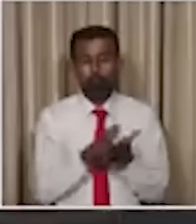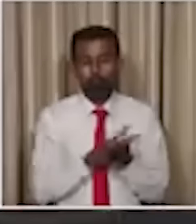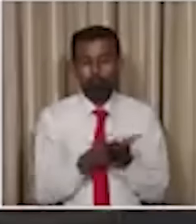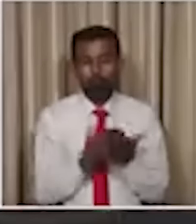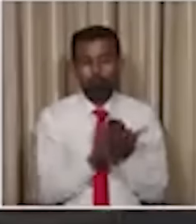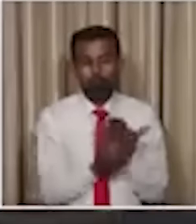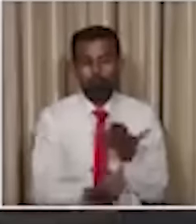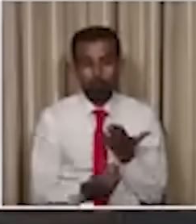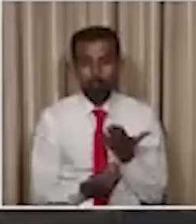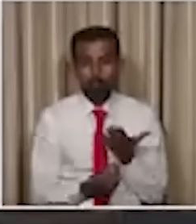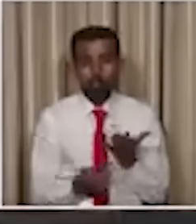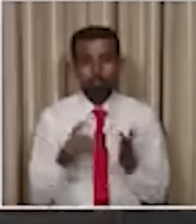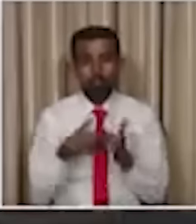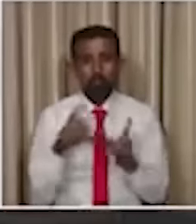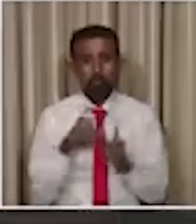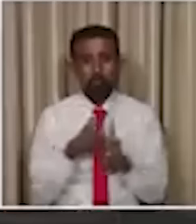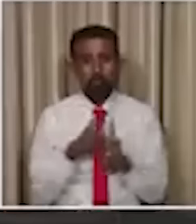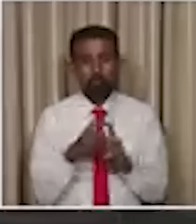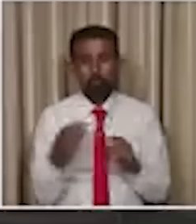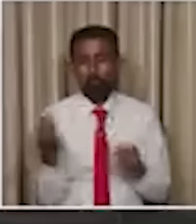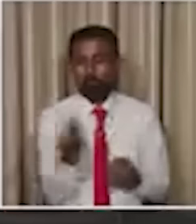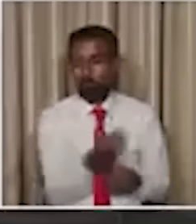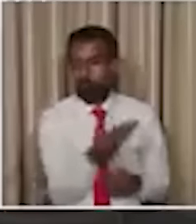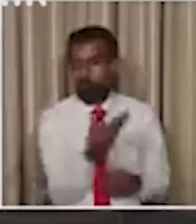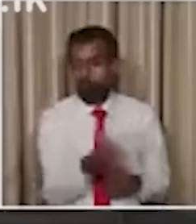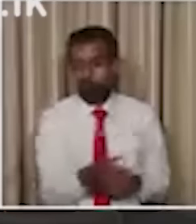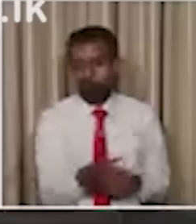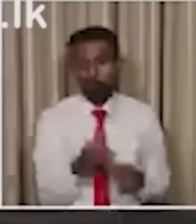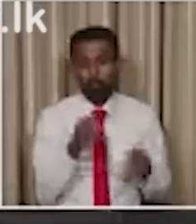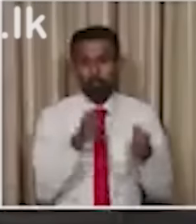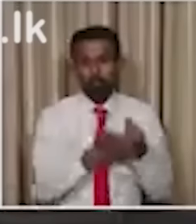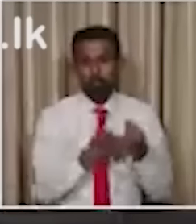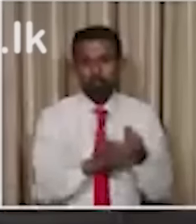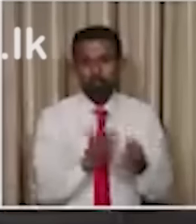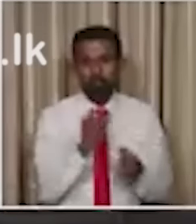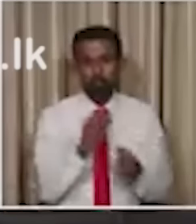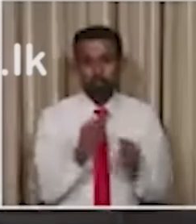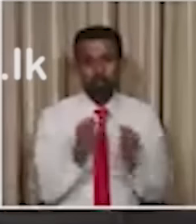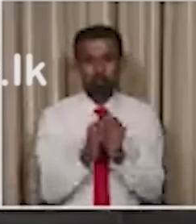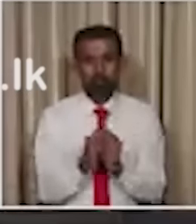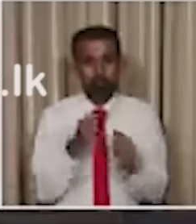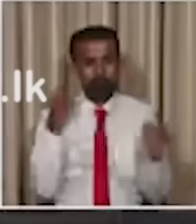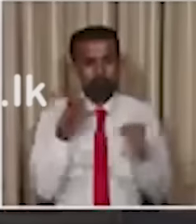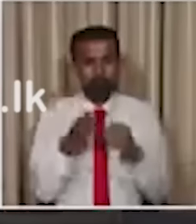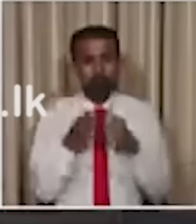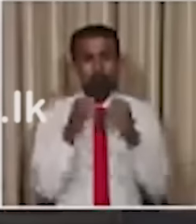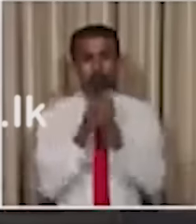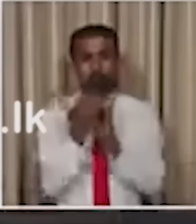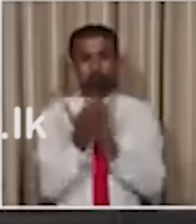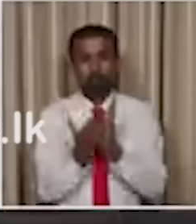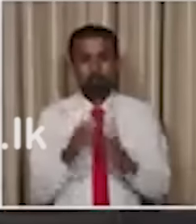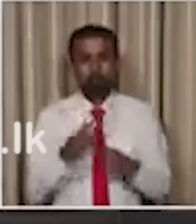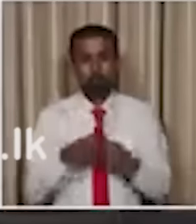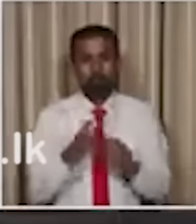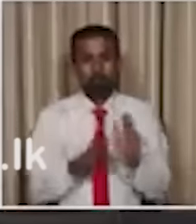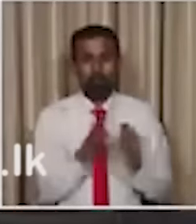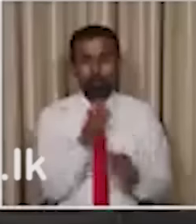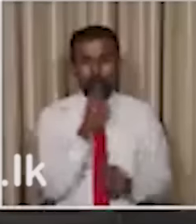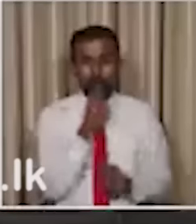උද්ෘත අපරාධ පරීක්ෂණ දෙපාර්තමේන්තුව වෙත බාර දී ඇති අතර සොනික් මෙහෙයුම සම්බන්ධ සියලු කරුණු කොටුව මහේස්ත්‍රාත් අධිකරණය